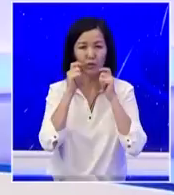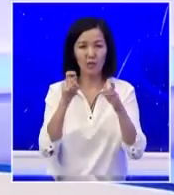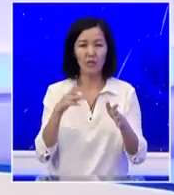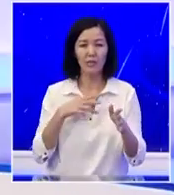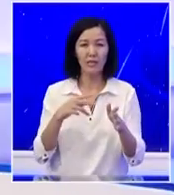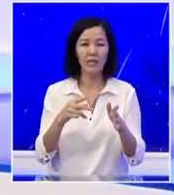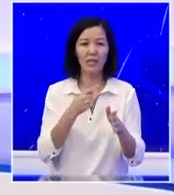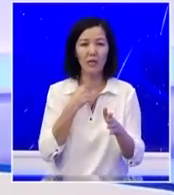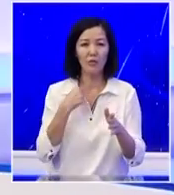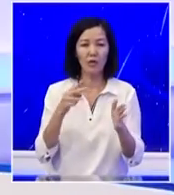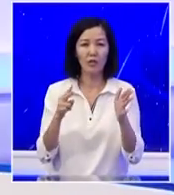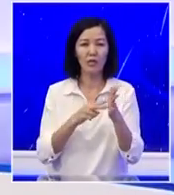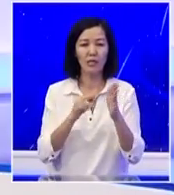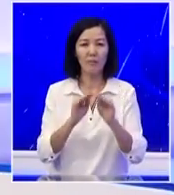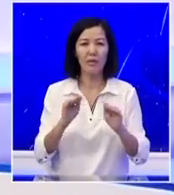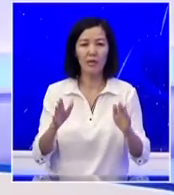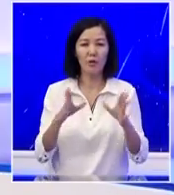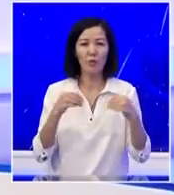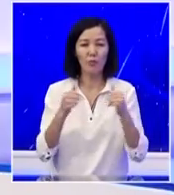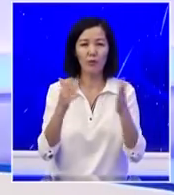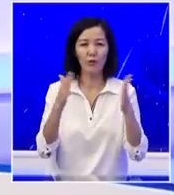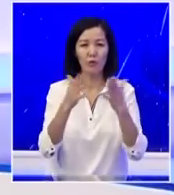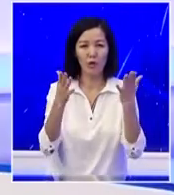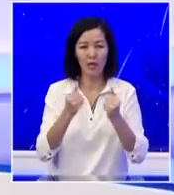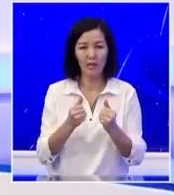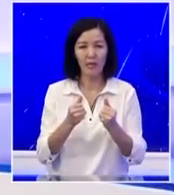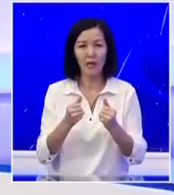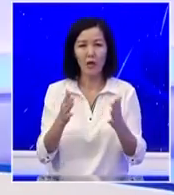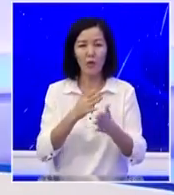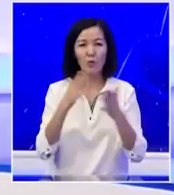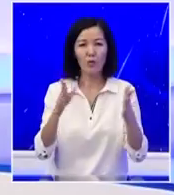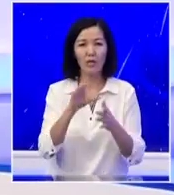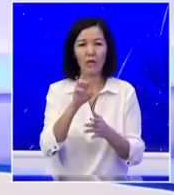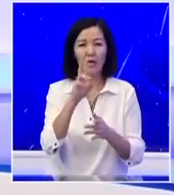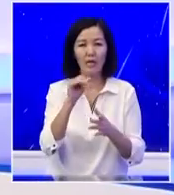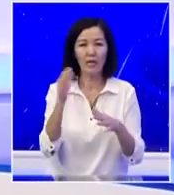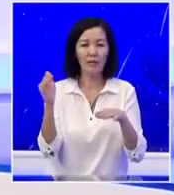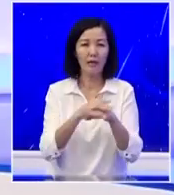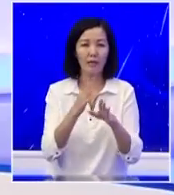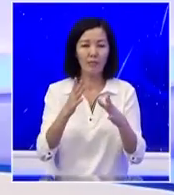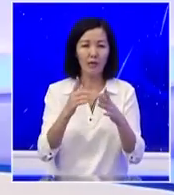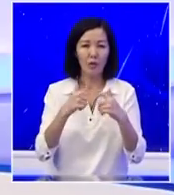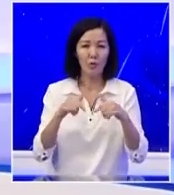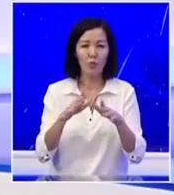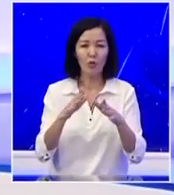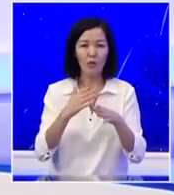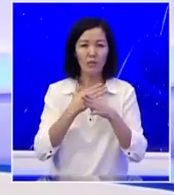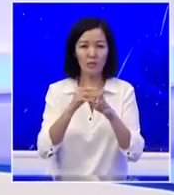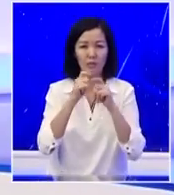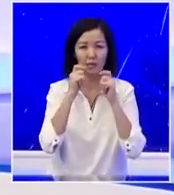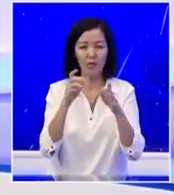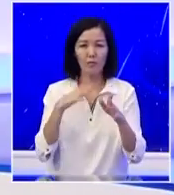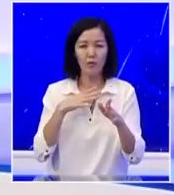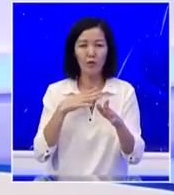жеті балалы отбасы баспаналы болды. Мерекелік тартуды үлкен отбасына харекет қайырымдылық қоры жасап отыр. Дәл осы күні баспана